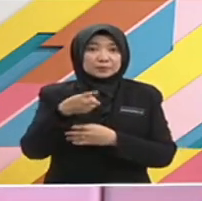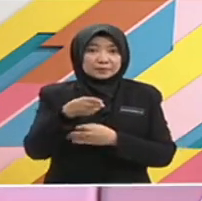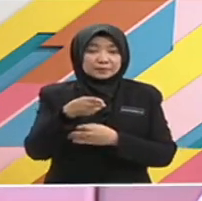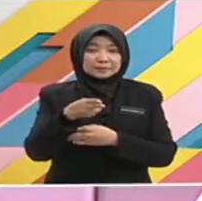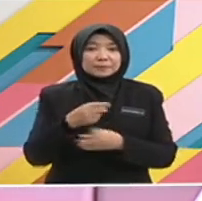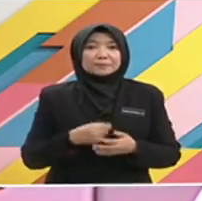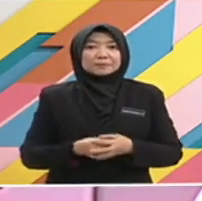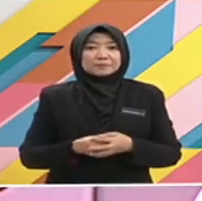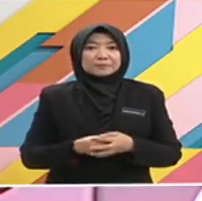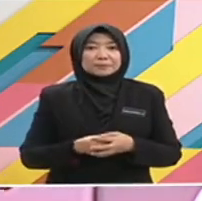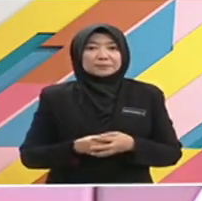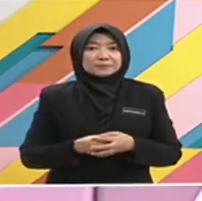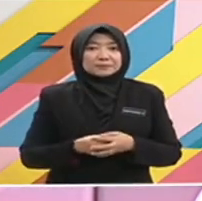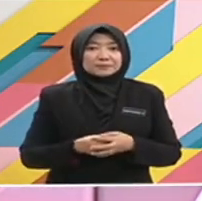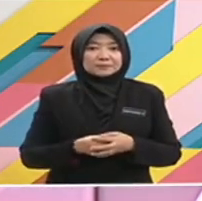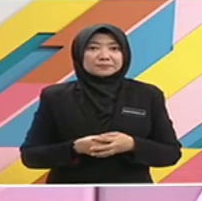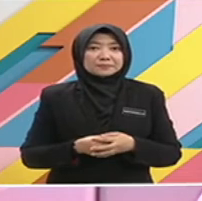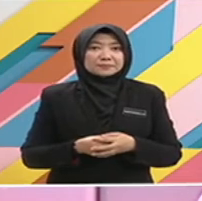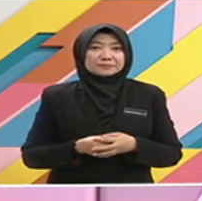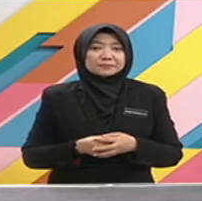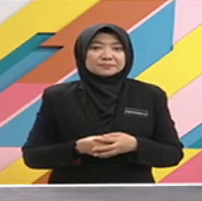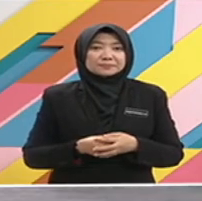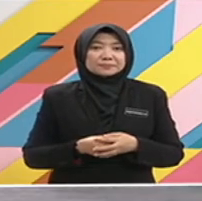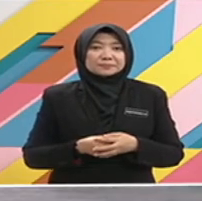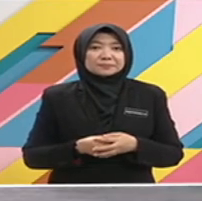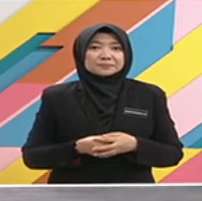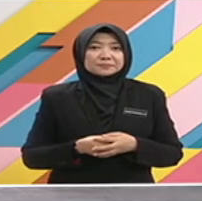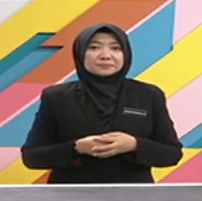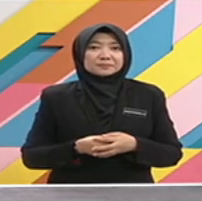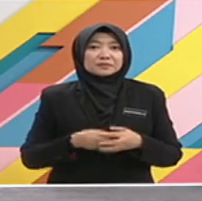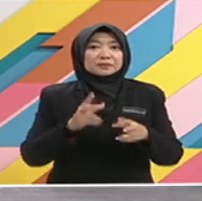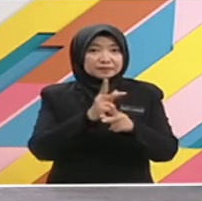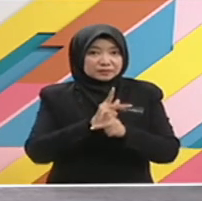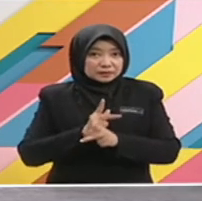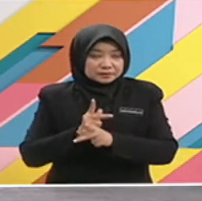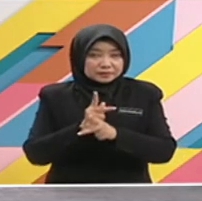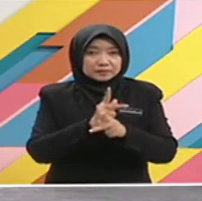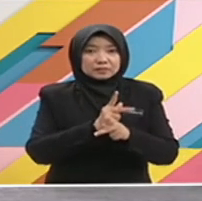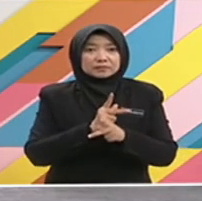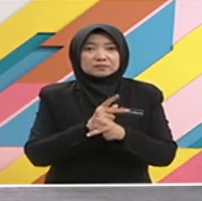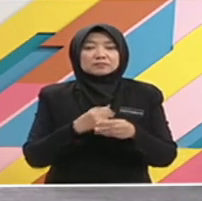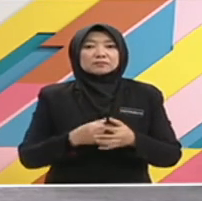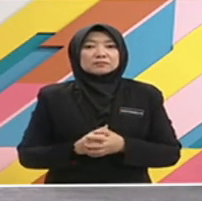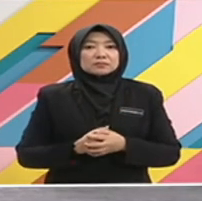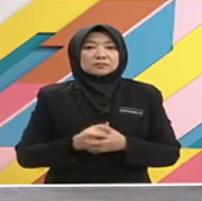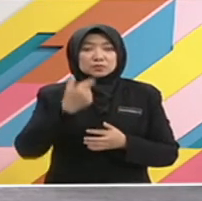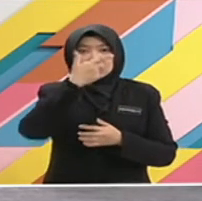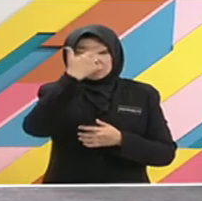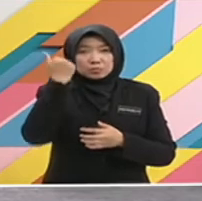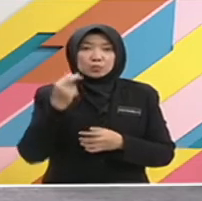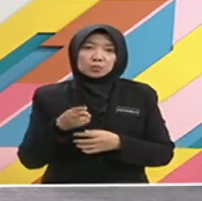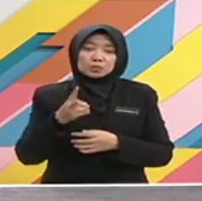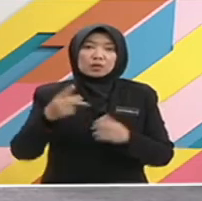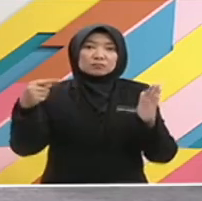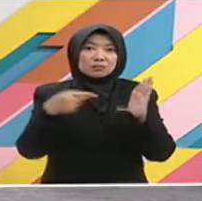tanda tadi, ya. Baik, cikgu. Kalau hati-hati, rasa gunakan tak, gunting tu kena hati-hati, ya. Betul. Ha, sebab apa ni? Gunting tajam. Kalau